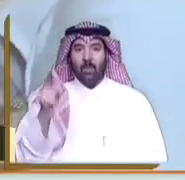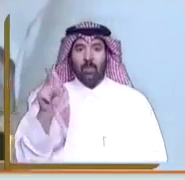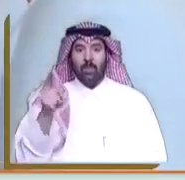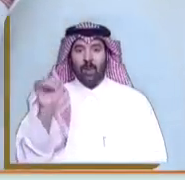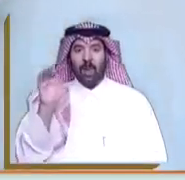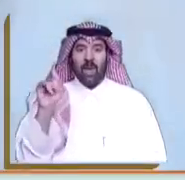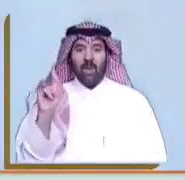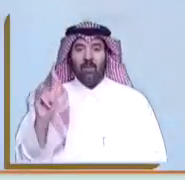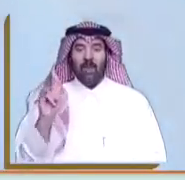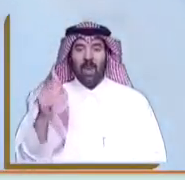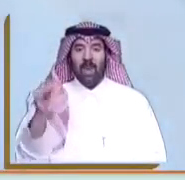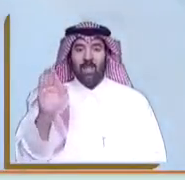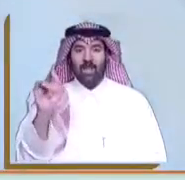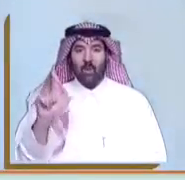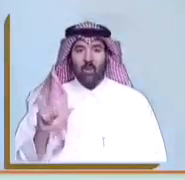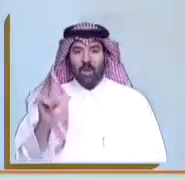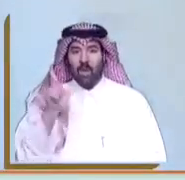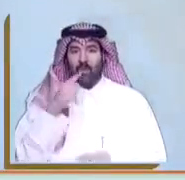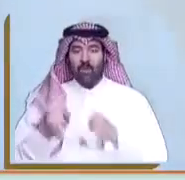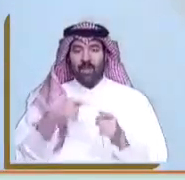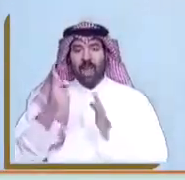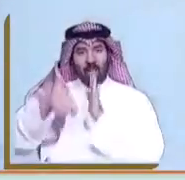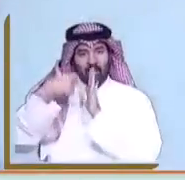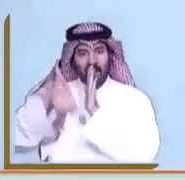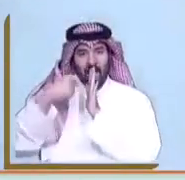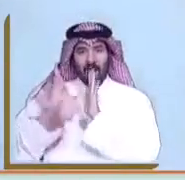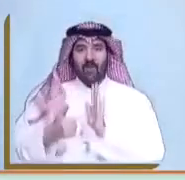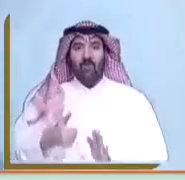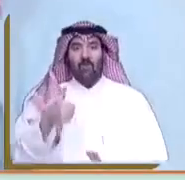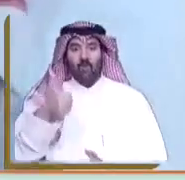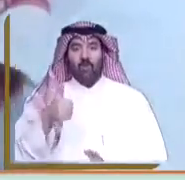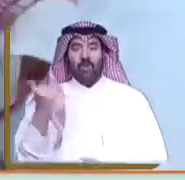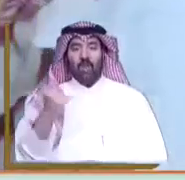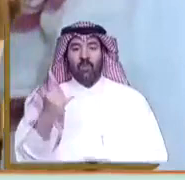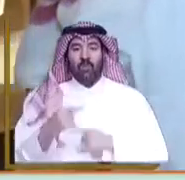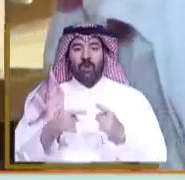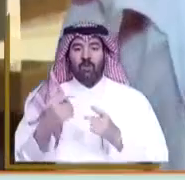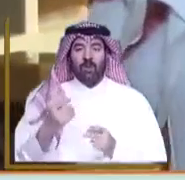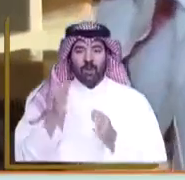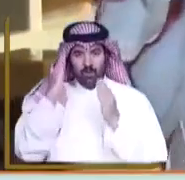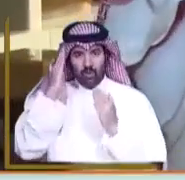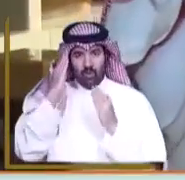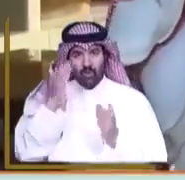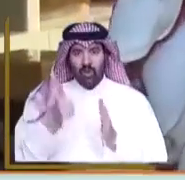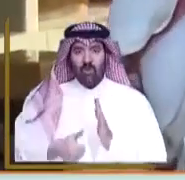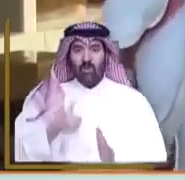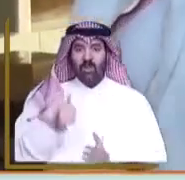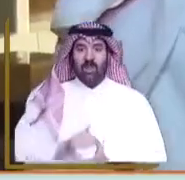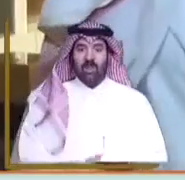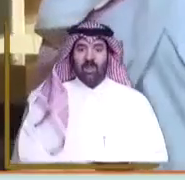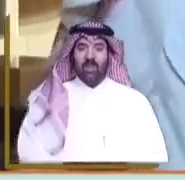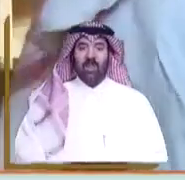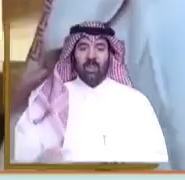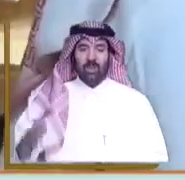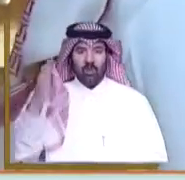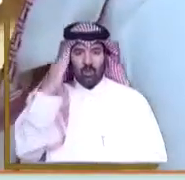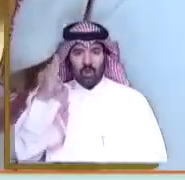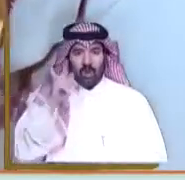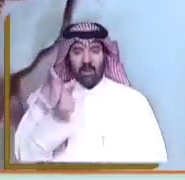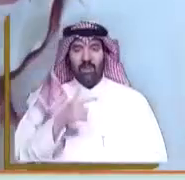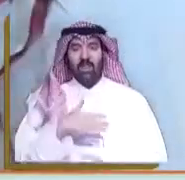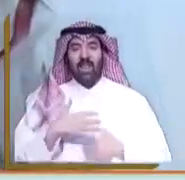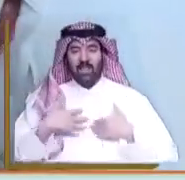مسار الأفلان. مبروك أستاذ إبراهيم. الله يبارك. يعني أنت علم من الأعلام، بالتأكيد نبارك للمرشحين والفائزين. الله يبارك فيكم، أنا